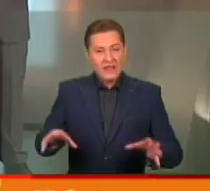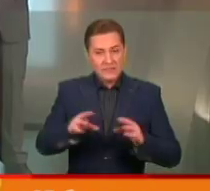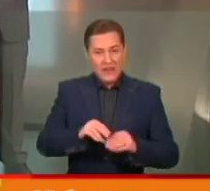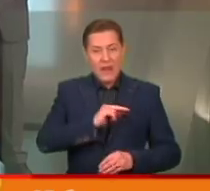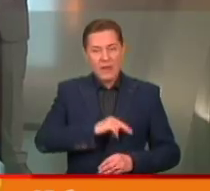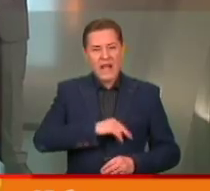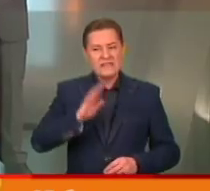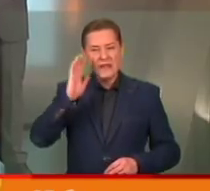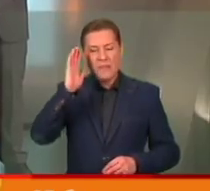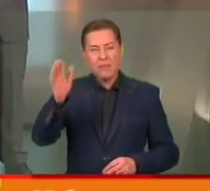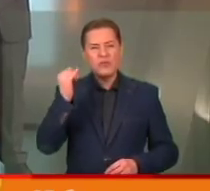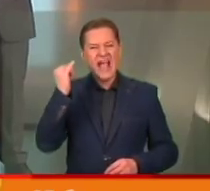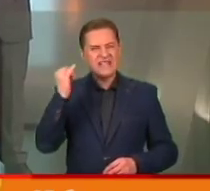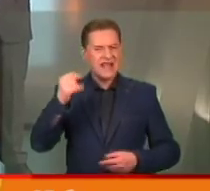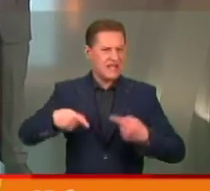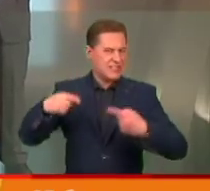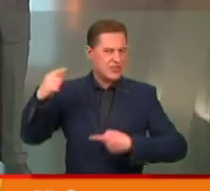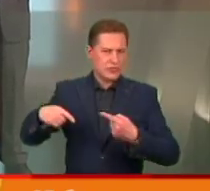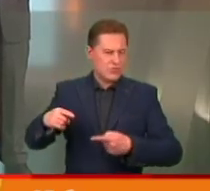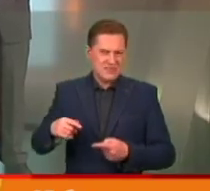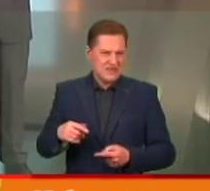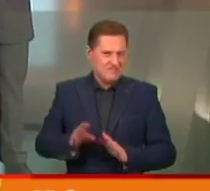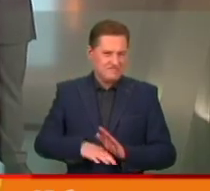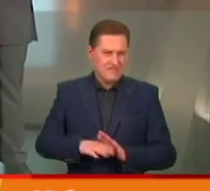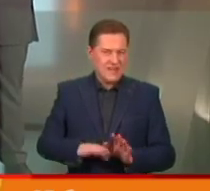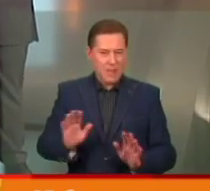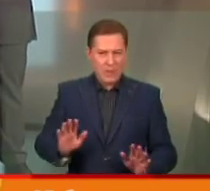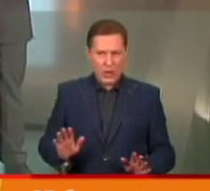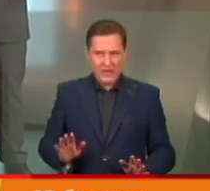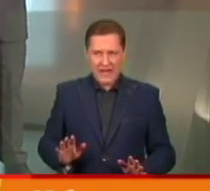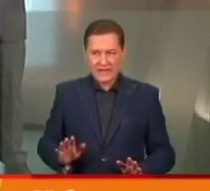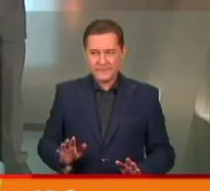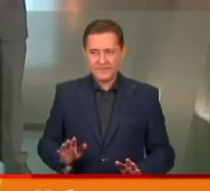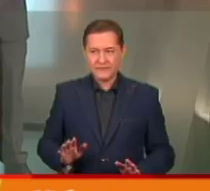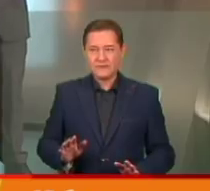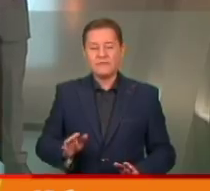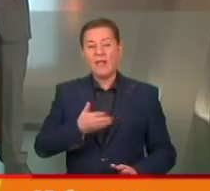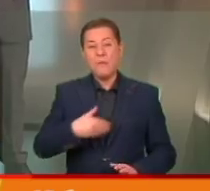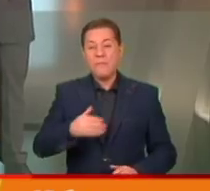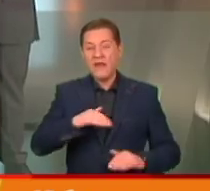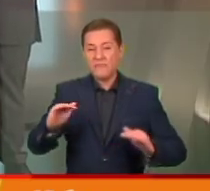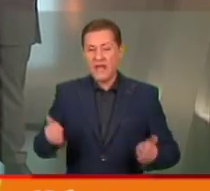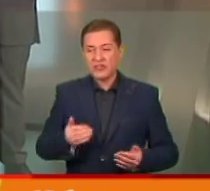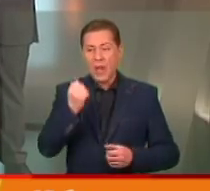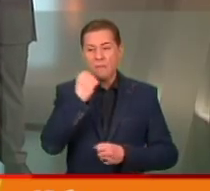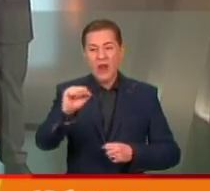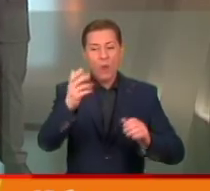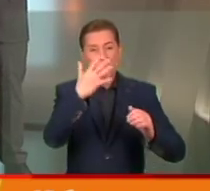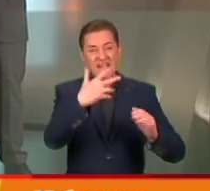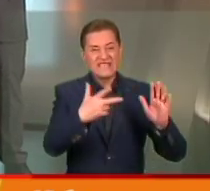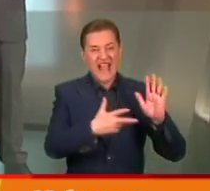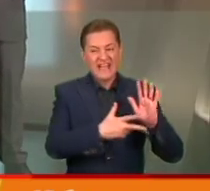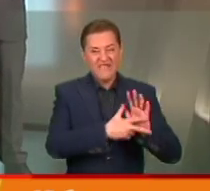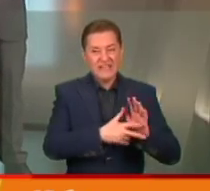на майбутнє, а історичні дискусії – не пріоритет. Мій голос точно там. І ми в меншості, переможець.